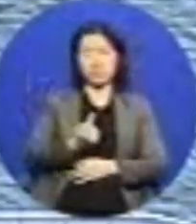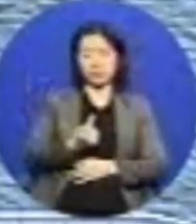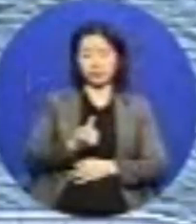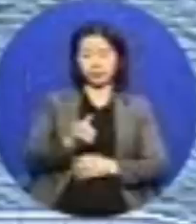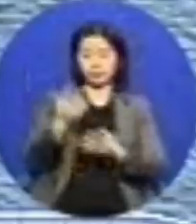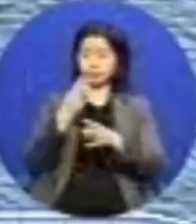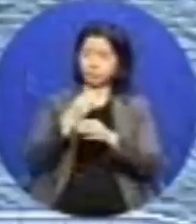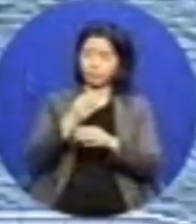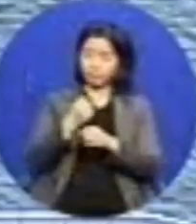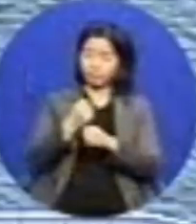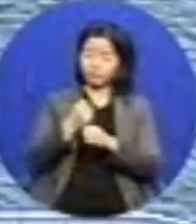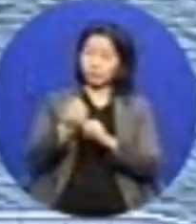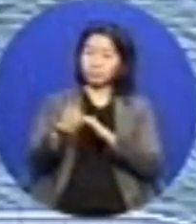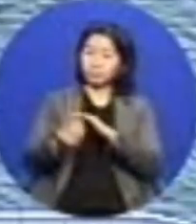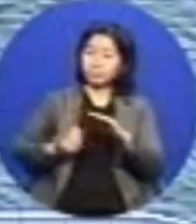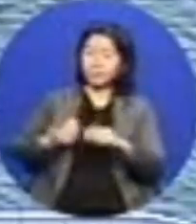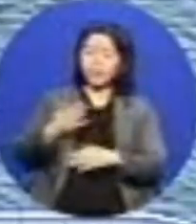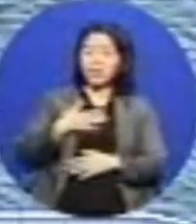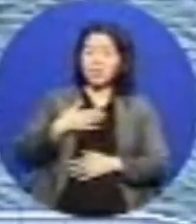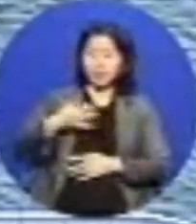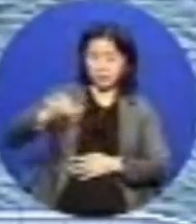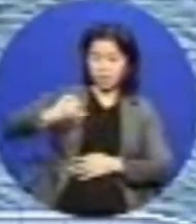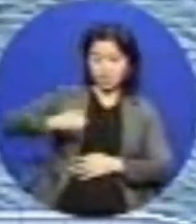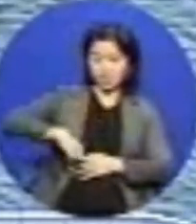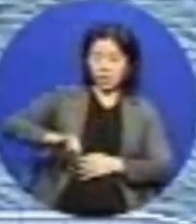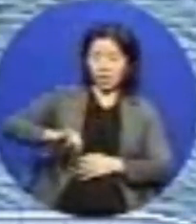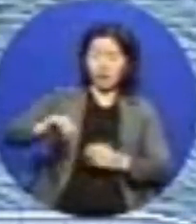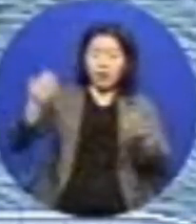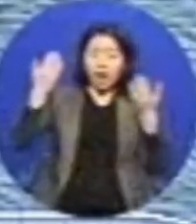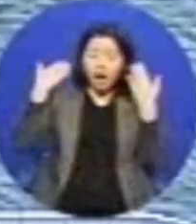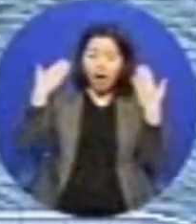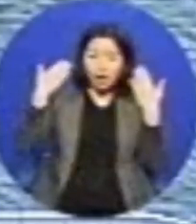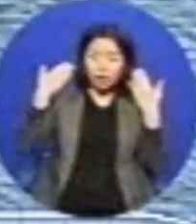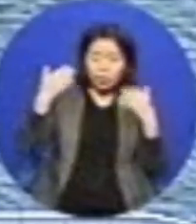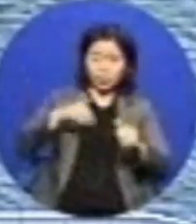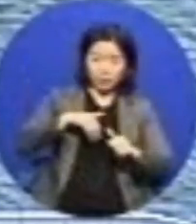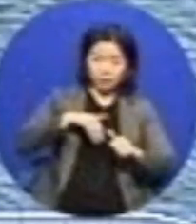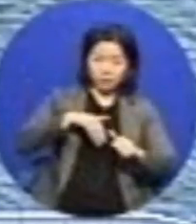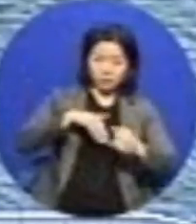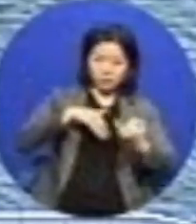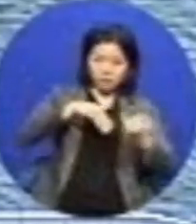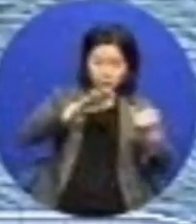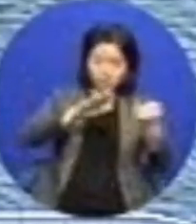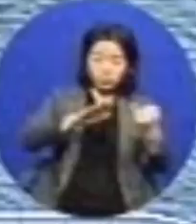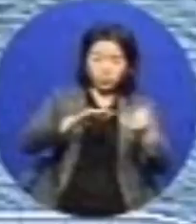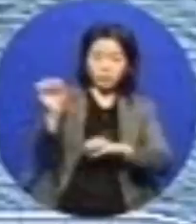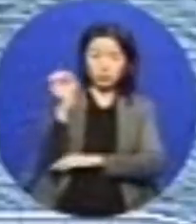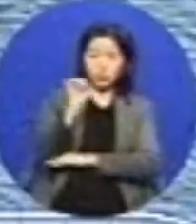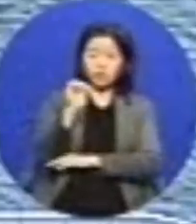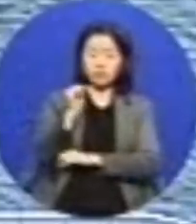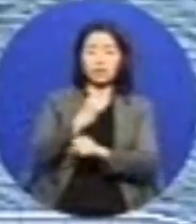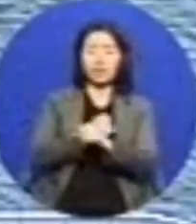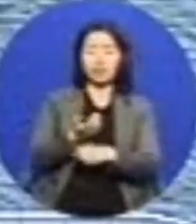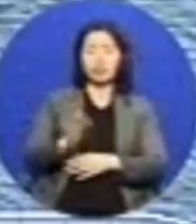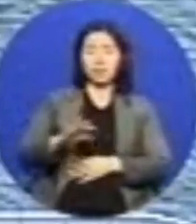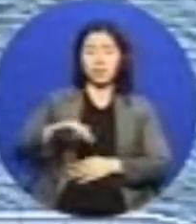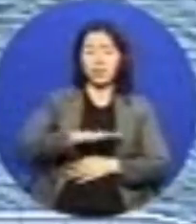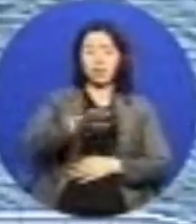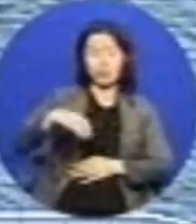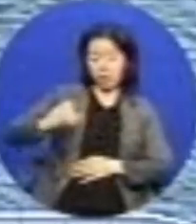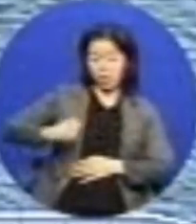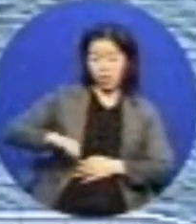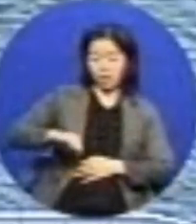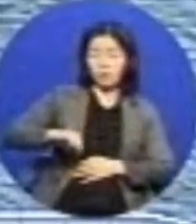얼마전에 제가 저희 딸 학교에 데려다 주려고 운전을 하고 하는데 저희 딸이 저에게 그렇게 이야기해요